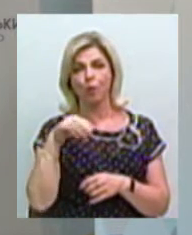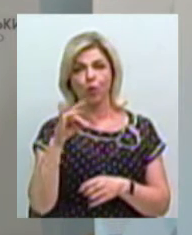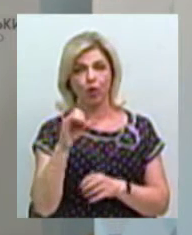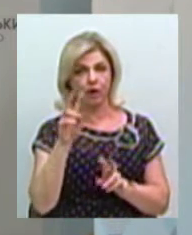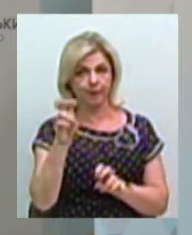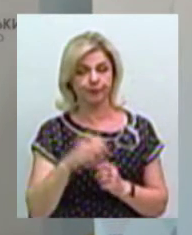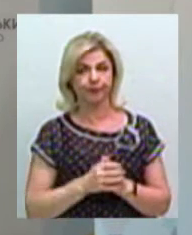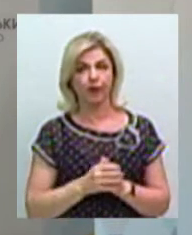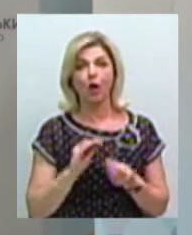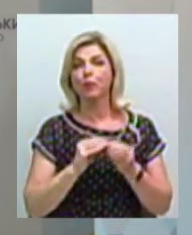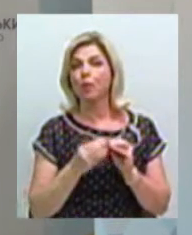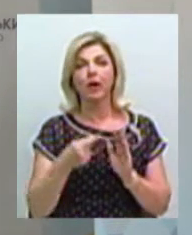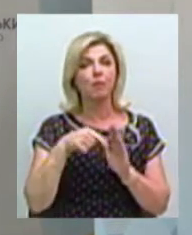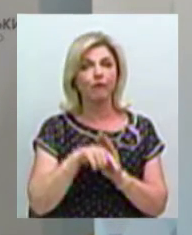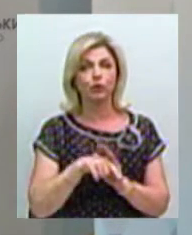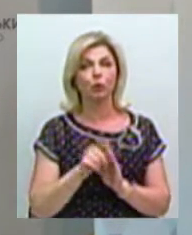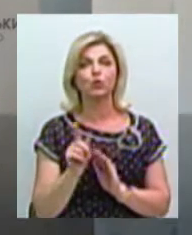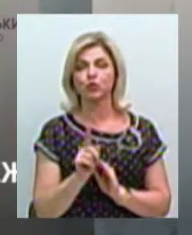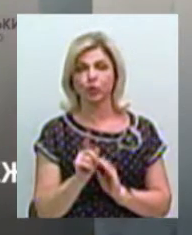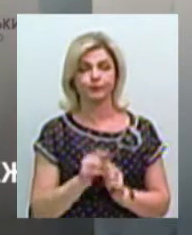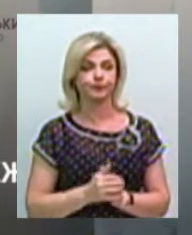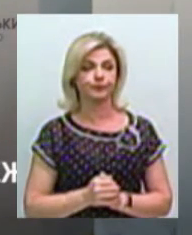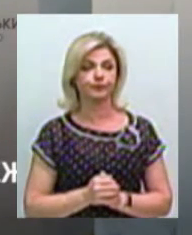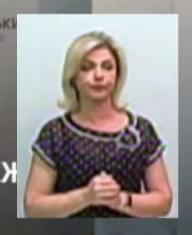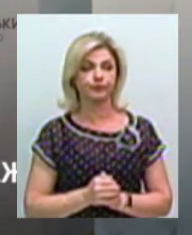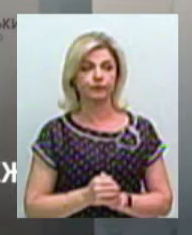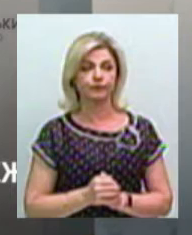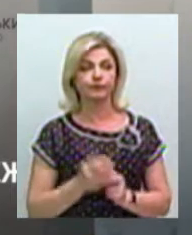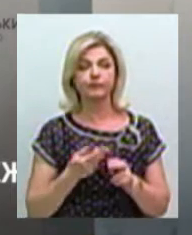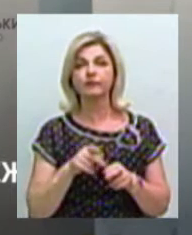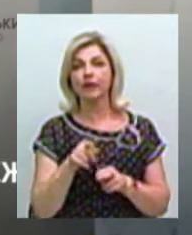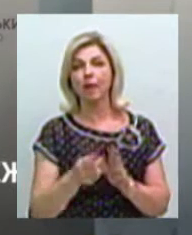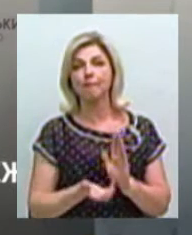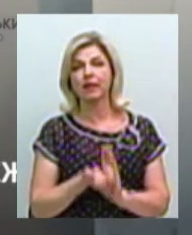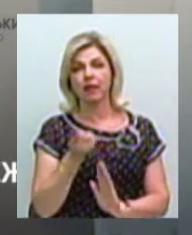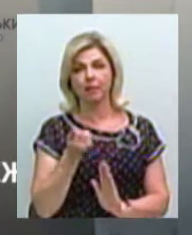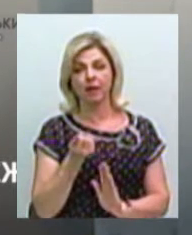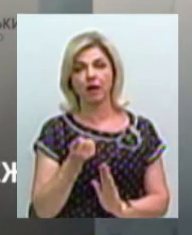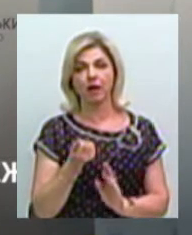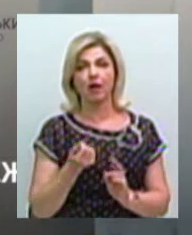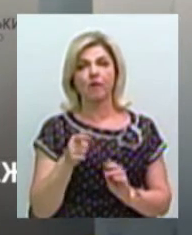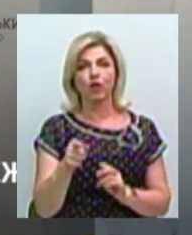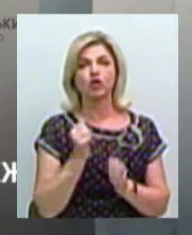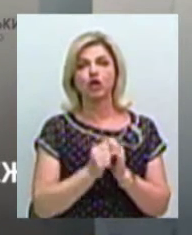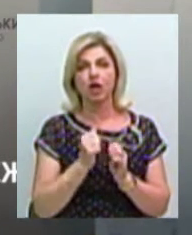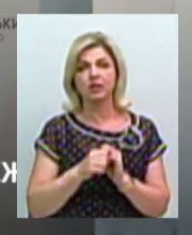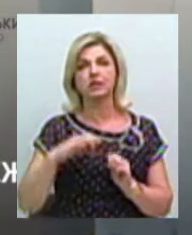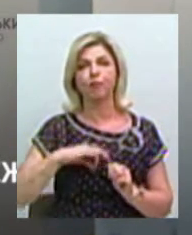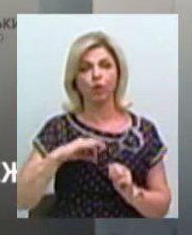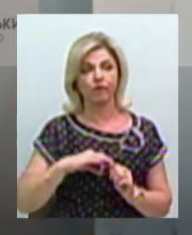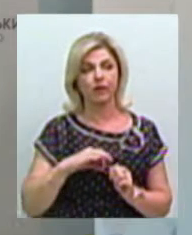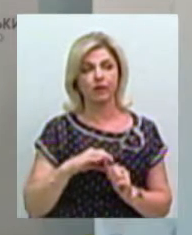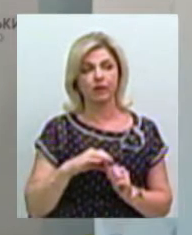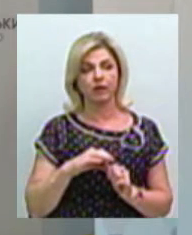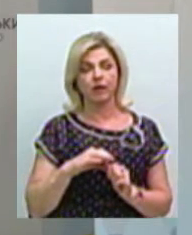Проблема заключається в тому, взагалі полягає в тому, що в принципі ця підтримка, вона часто стосувалась з точки